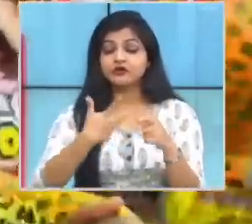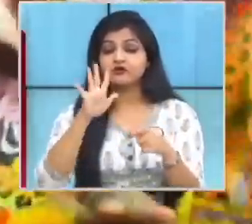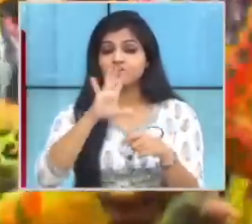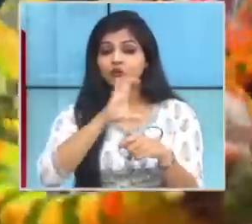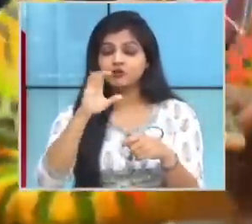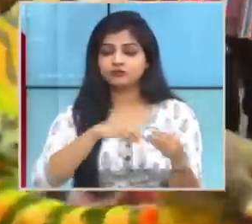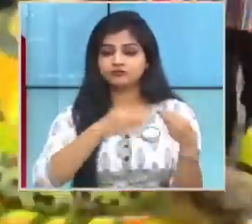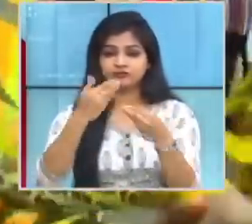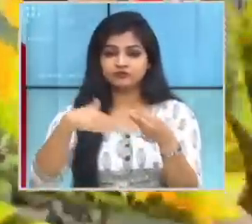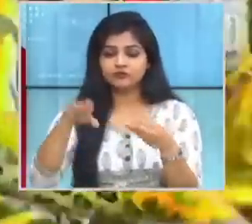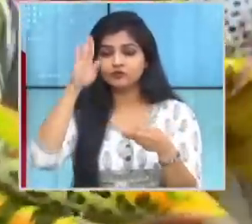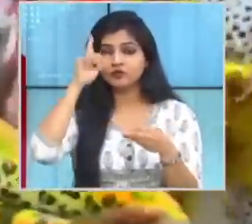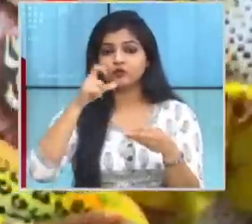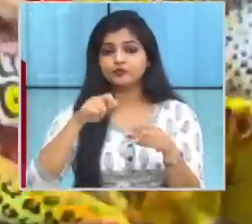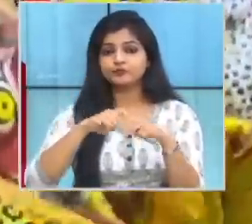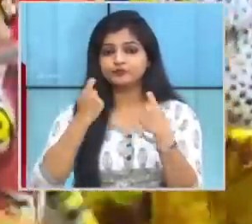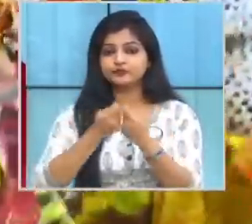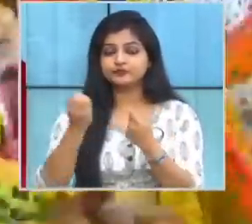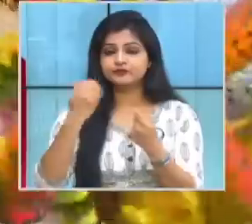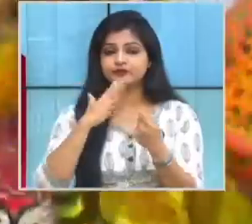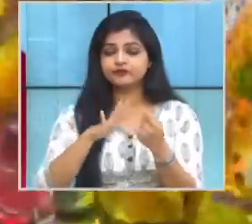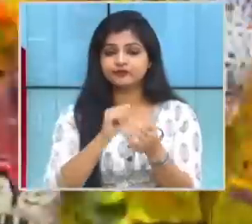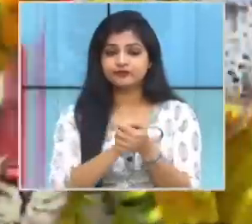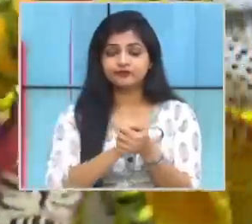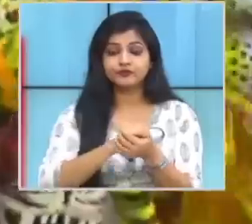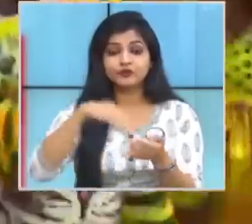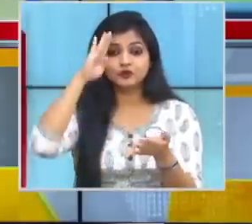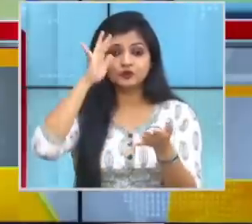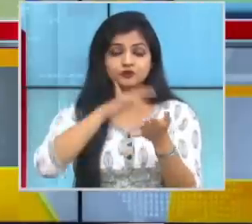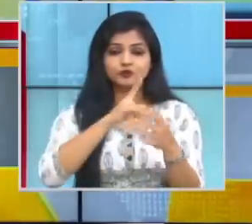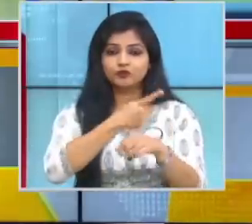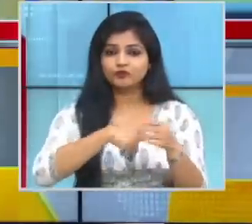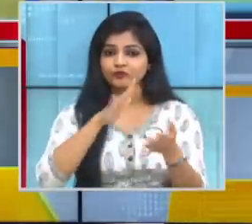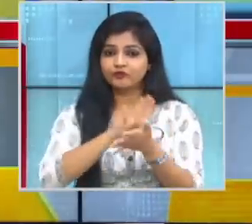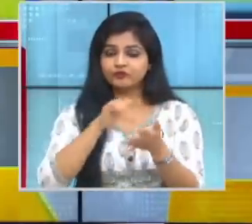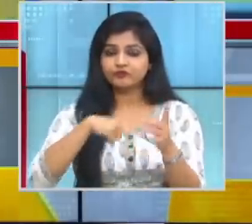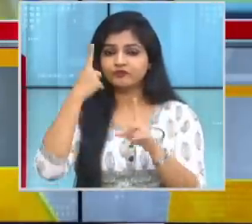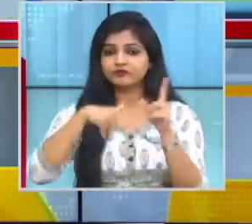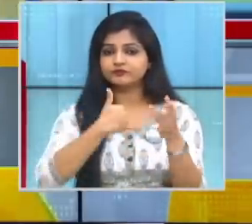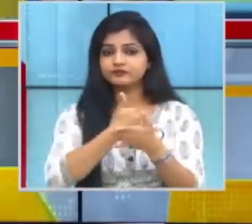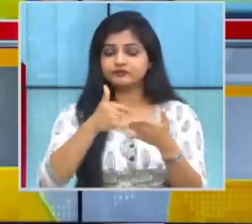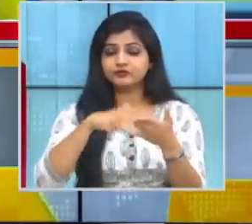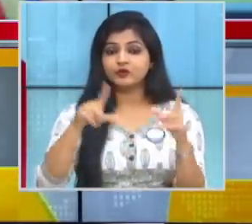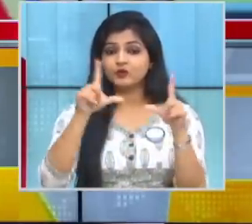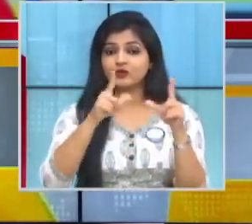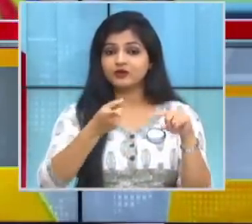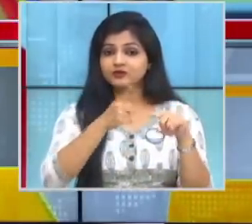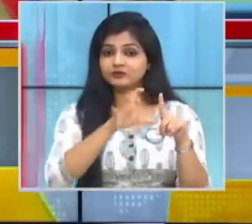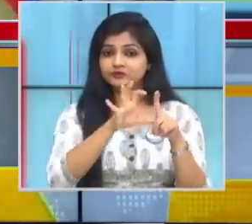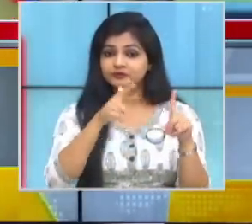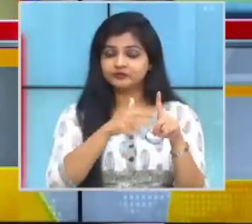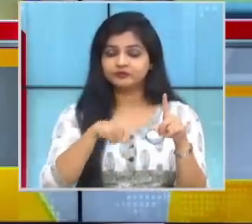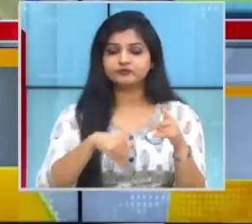നിലവിൽ അറിയിച്ചിട്ടുണ്ട്. ശരി, സൂരജ് സജിയാണ് വിവരങ്ങൾ നൽകിയത്. പുലികളി ഒഴിവാക്കാൻ തീരുമാനിച്ചിരിക്കുകയാണ്. വയനാട് ദുരന്തത്തിന്റെ പശ്ചാത്തലത്തിലാണ് അങ്ങനെ ഒരു തീരുമാനം.